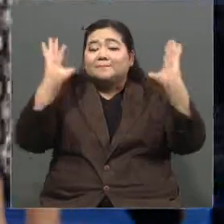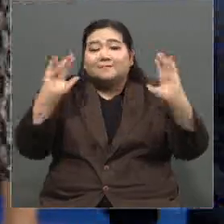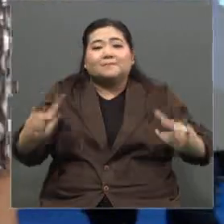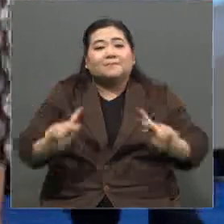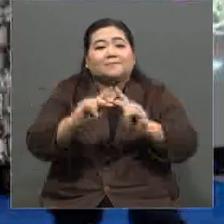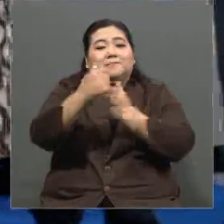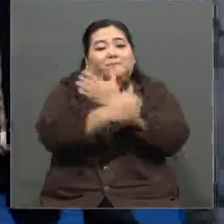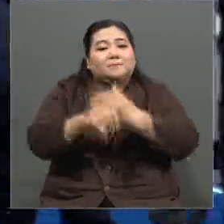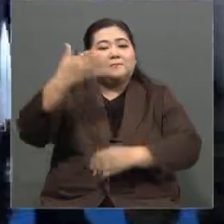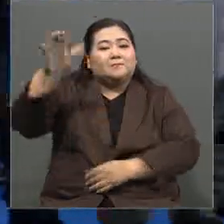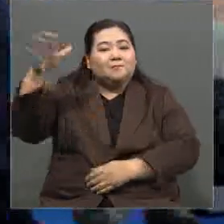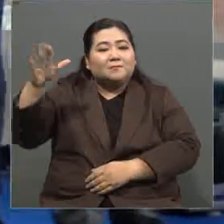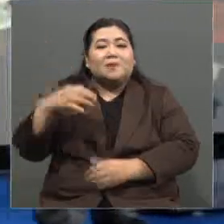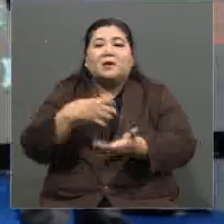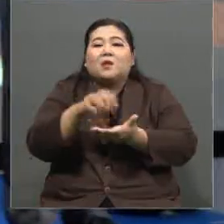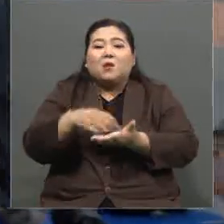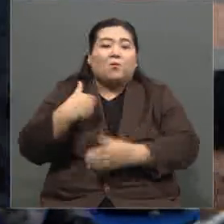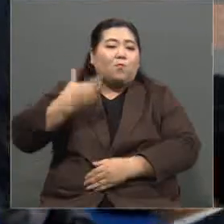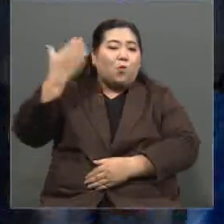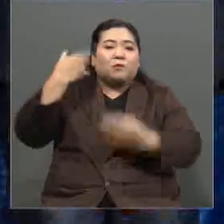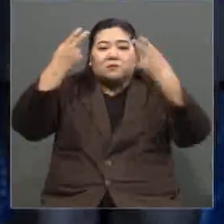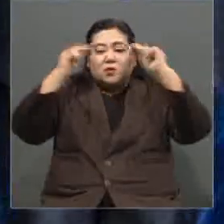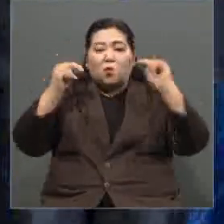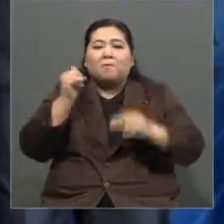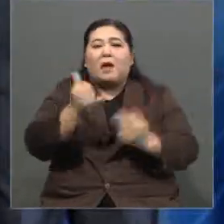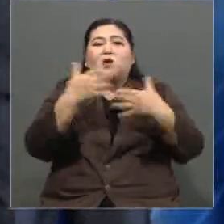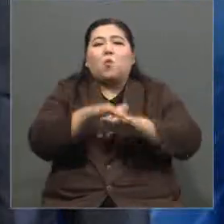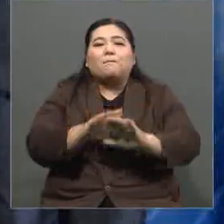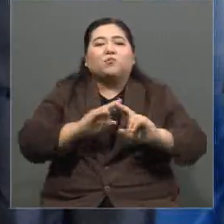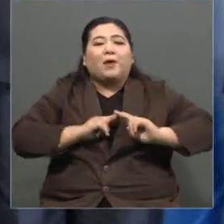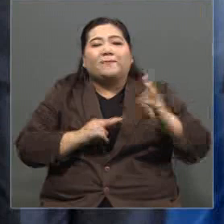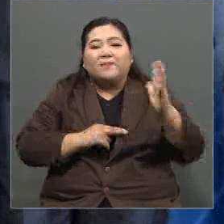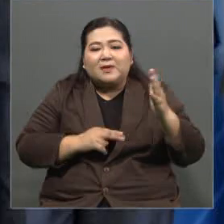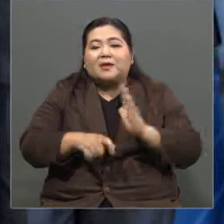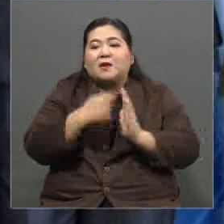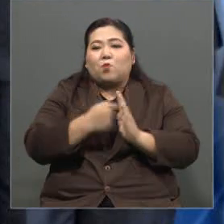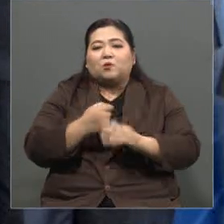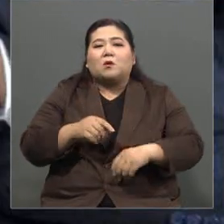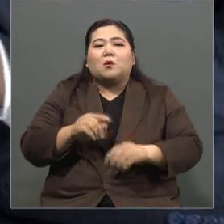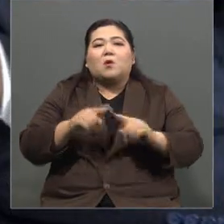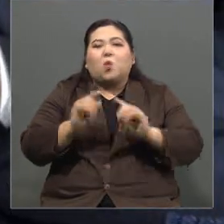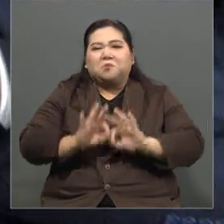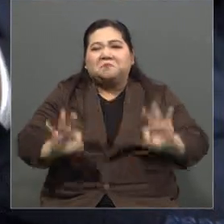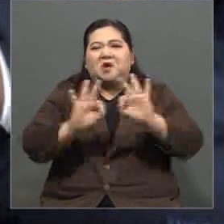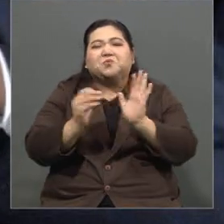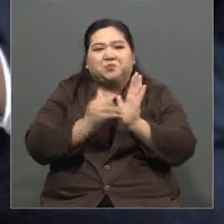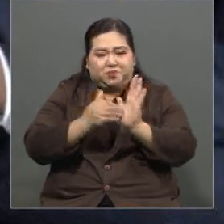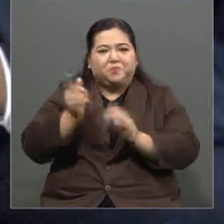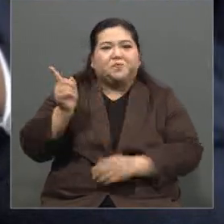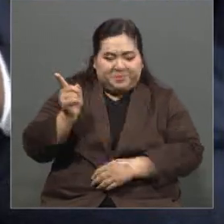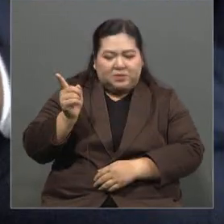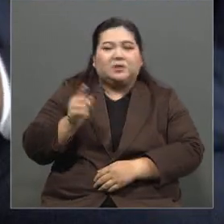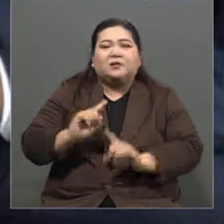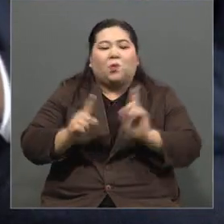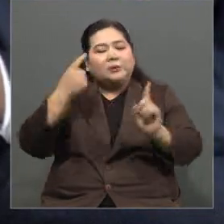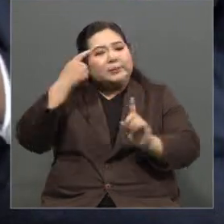ก่อนหน้านี้ที่นายกรัฐมนตรีไม่ได้ไปเข้าร่วมประชุมด้วยตัวตัวเองเนื่องจากว่าเวลานั้นเนี่ยติดภารกิจสำคัญในประเทศแต่ก็ตระหนักถึง